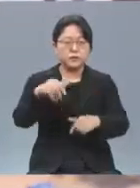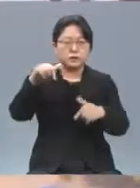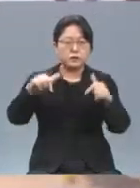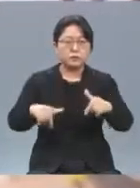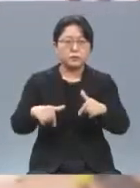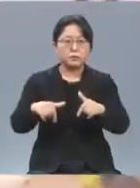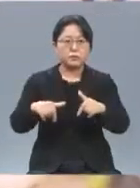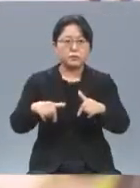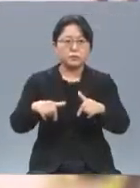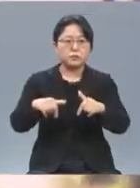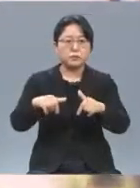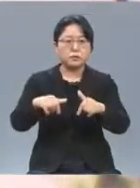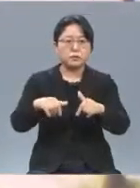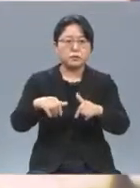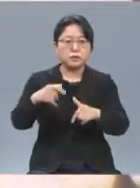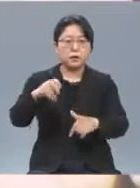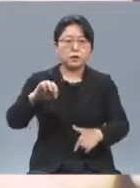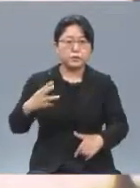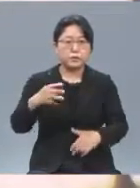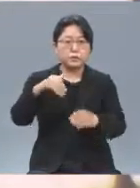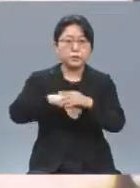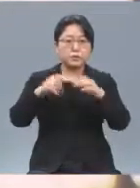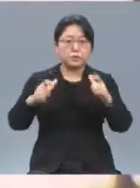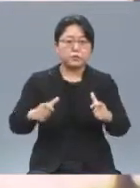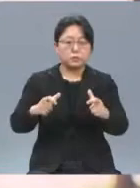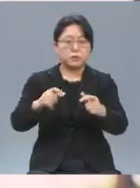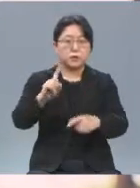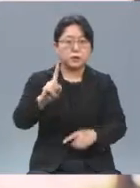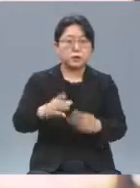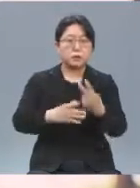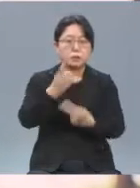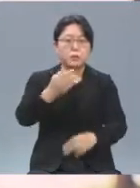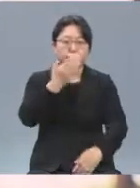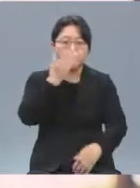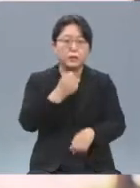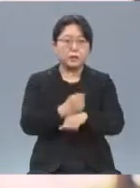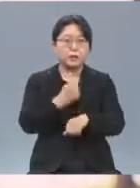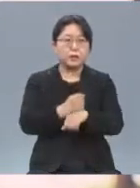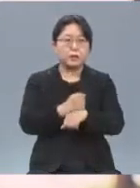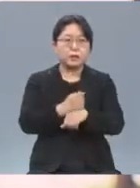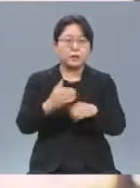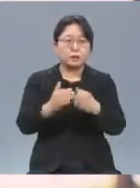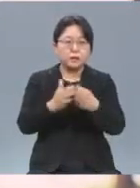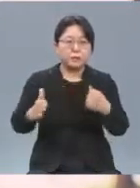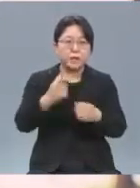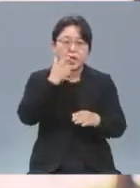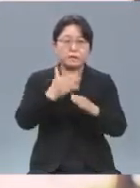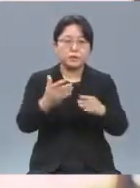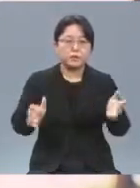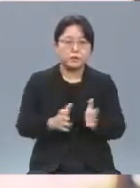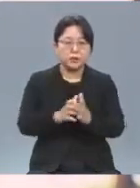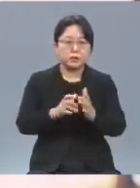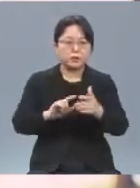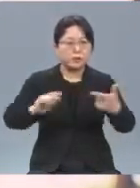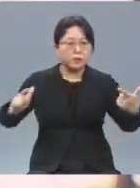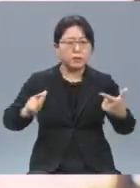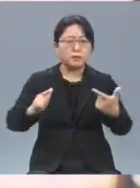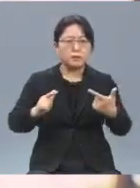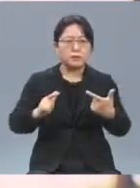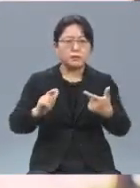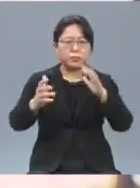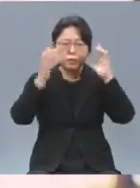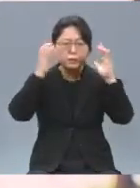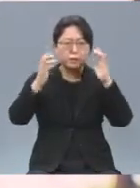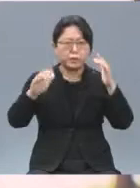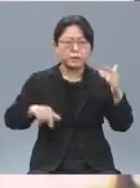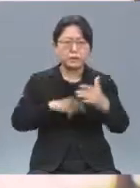서구가 우선 대상으로 갑을 선거구가 하나로 통합될 가능성이 있습니다. 이렇게 되면 민주당 당내 사정까지 겹쳐 더욱